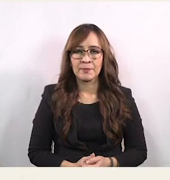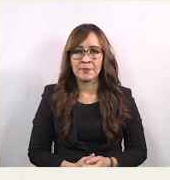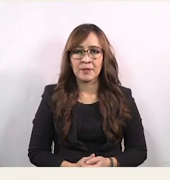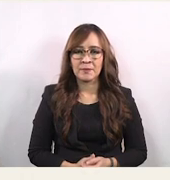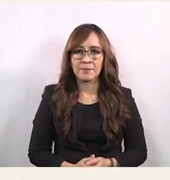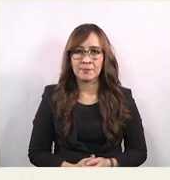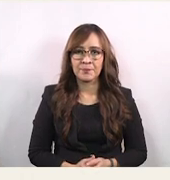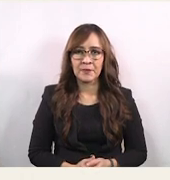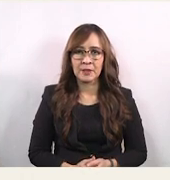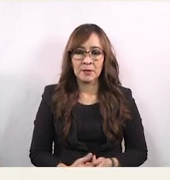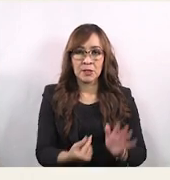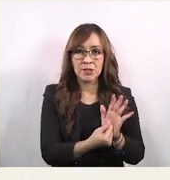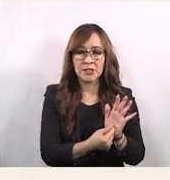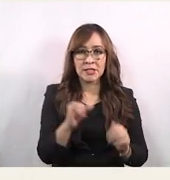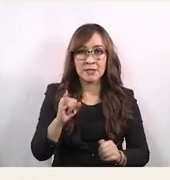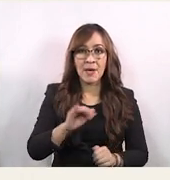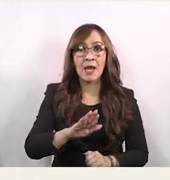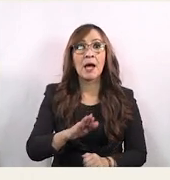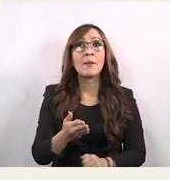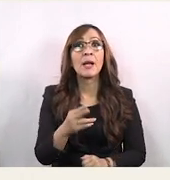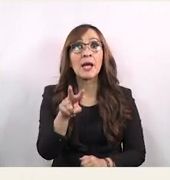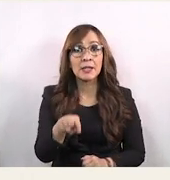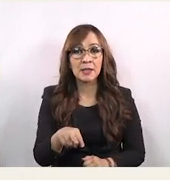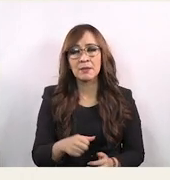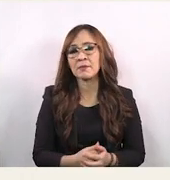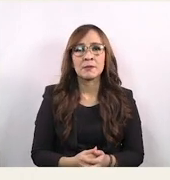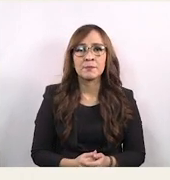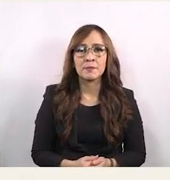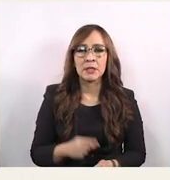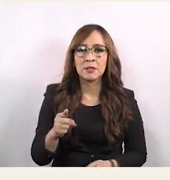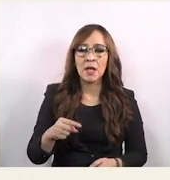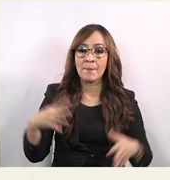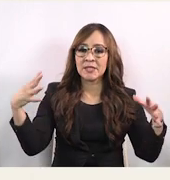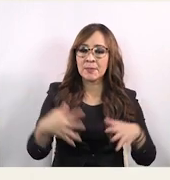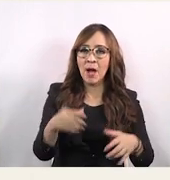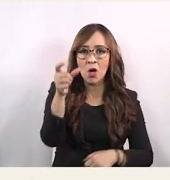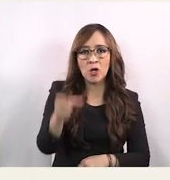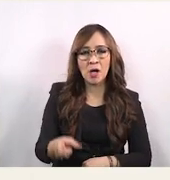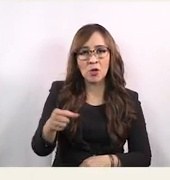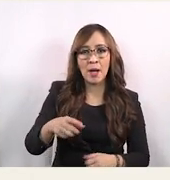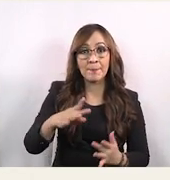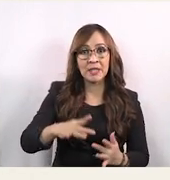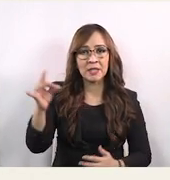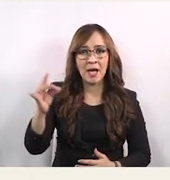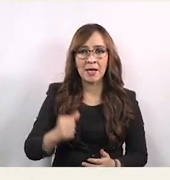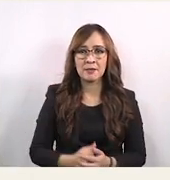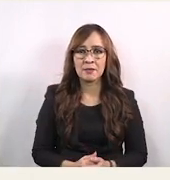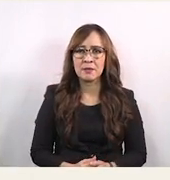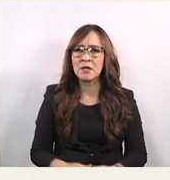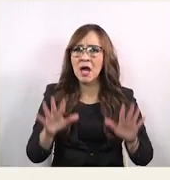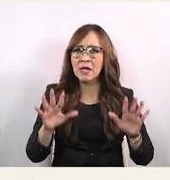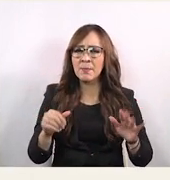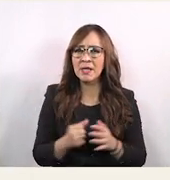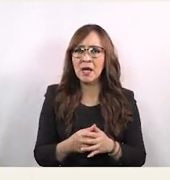sebel ini dia memperdaya dengan pesona dia menyeret orang pilihan Hai berusia nabi-nabi Tuhan pada per kaleng